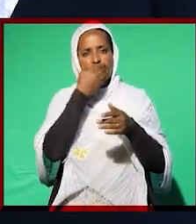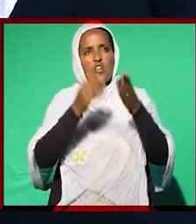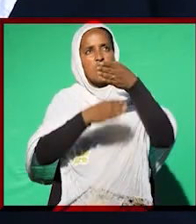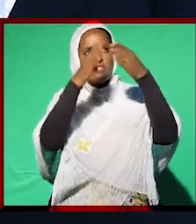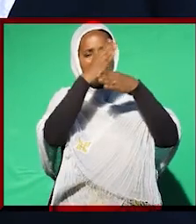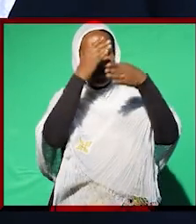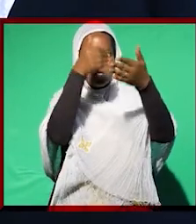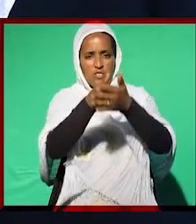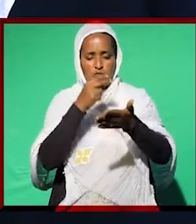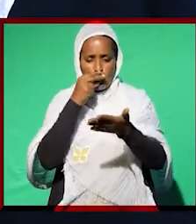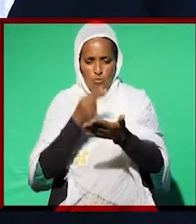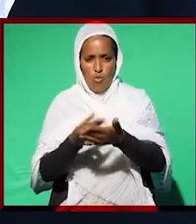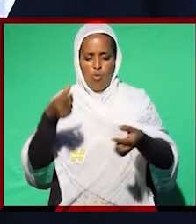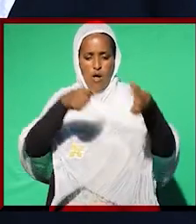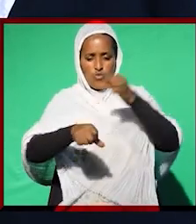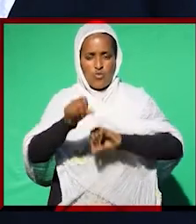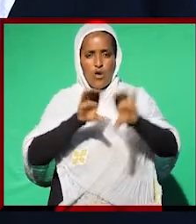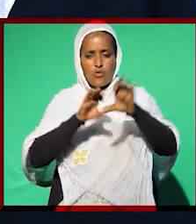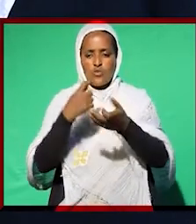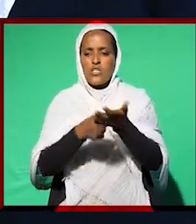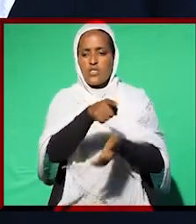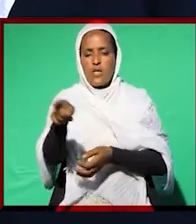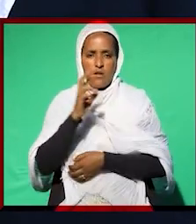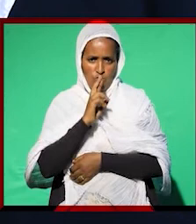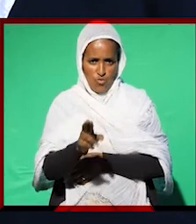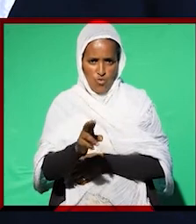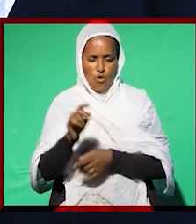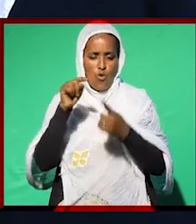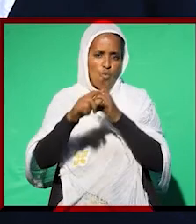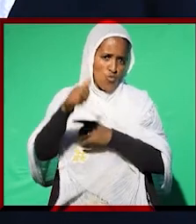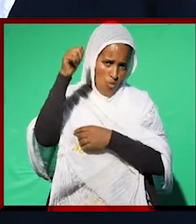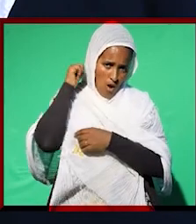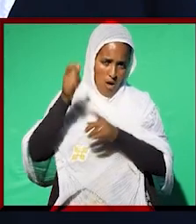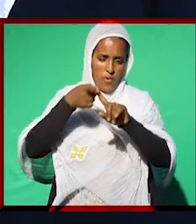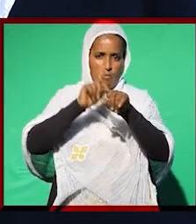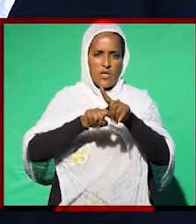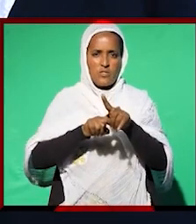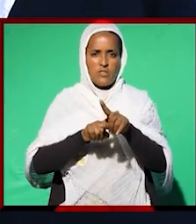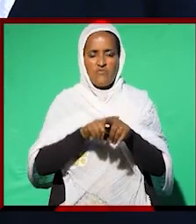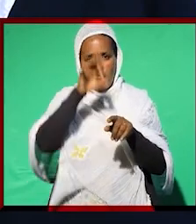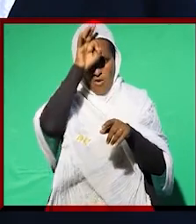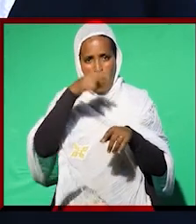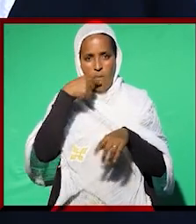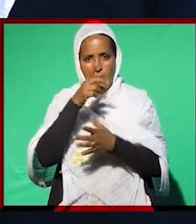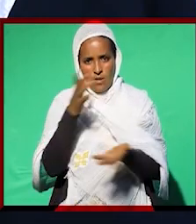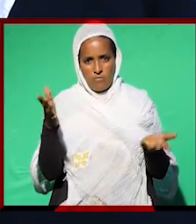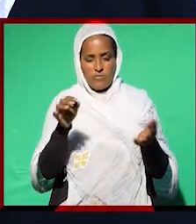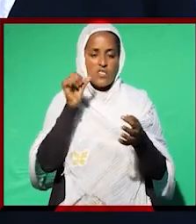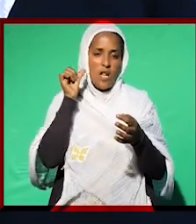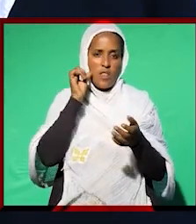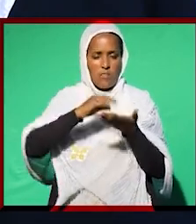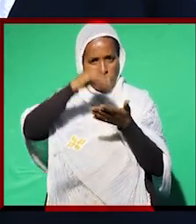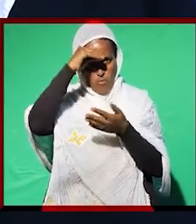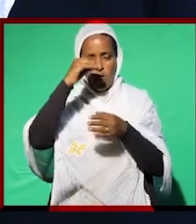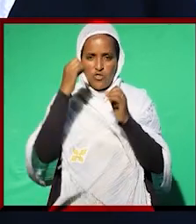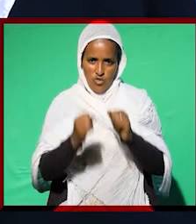ዛሬ የተሻለ ደረጃ እንዲደርስ በጎ አስተዋጽኦ ካበረከቱት እነዛ ናቸው። ስለዚህ ወደ ኋላ መመለስን እንደ ነውር አይቁጠሩት፣